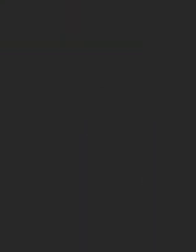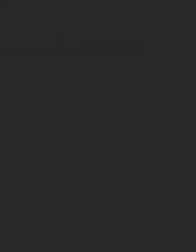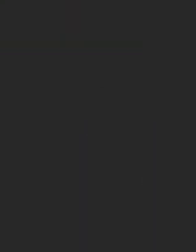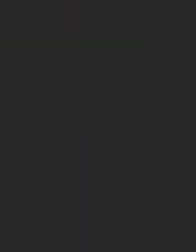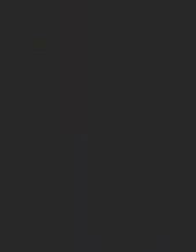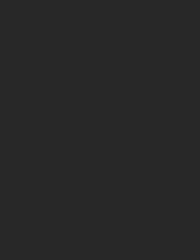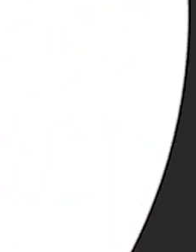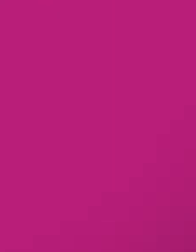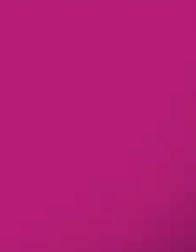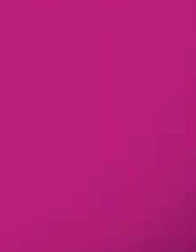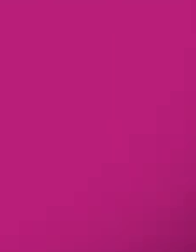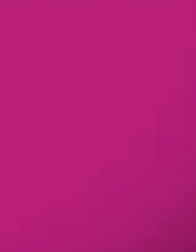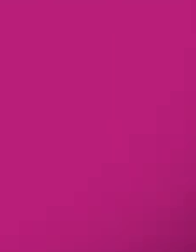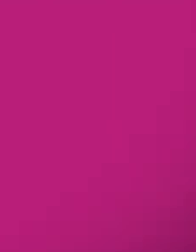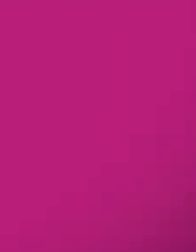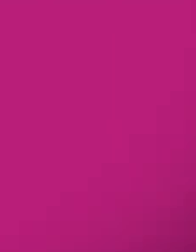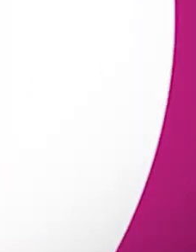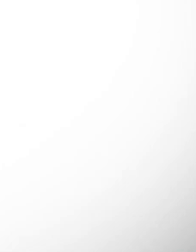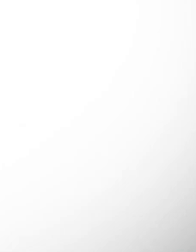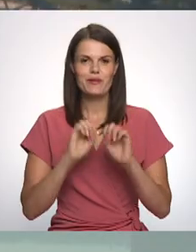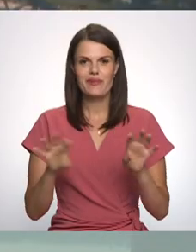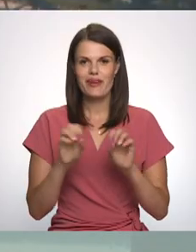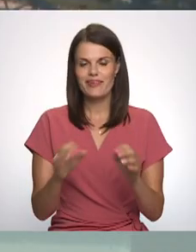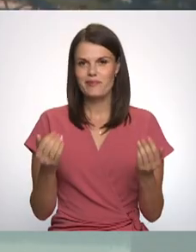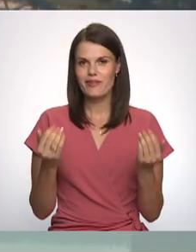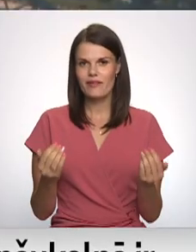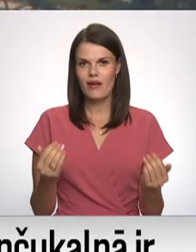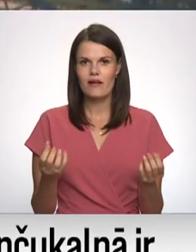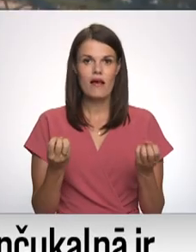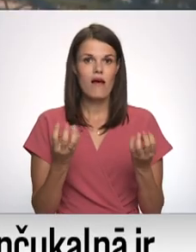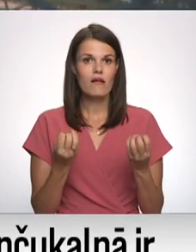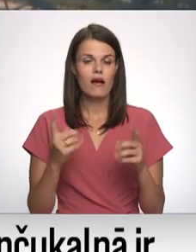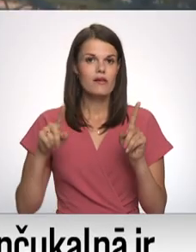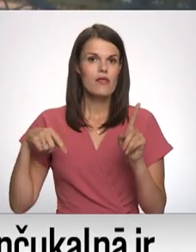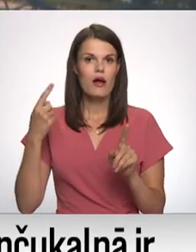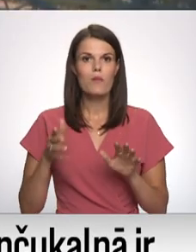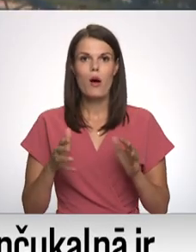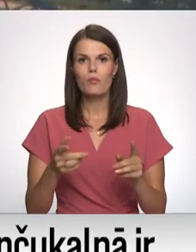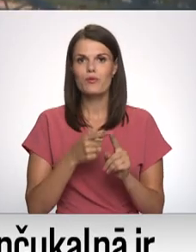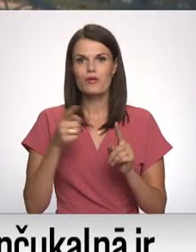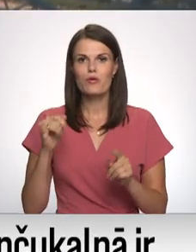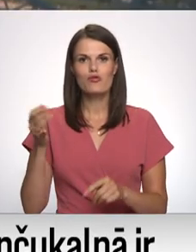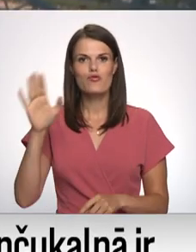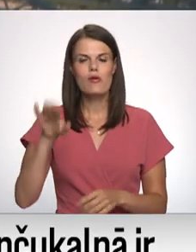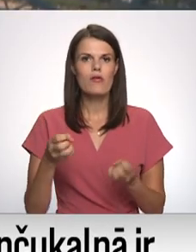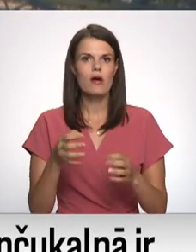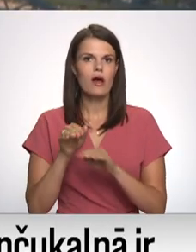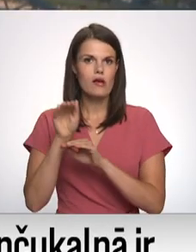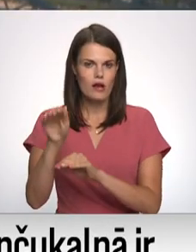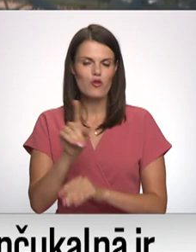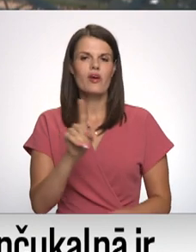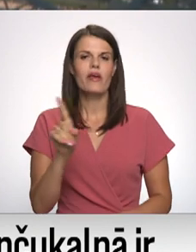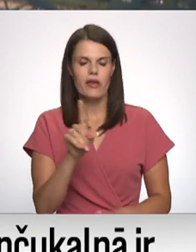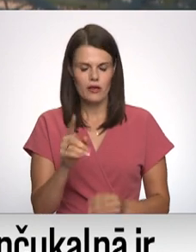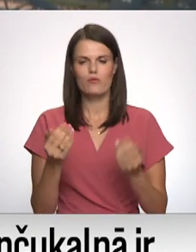Re, viss ēters ir te! Gāze nākamajai apkurs sezonā Inčukalna gāzes krātuvē ir. To